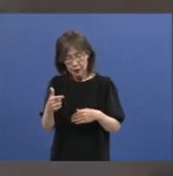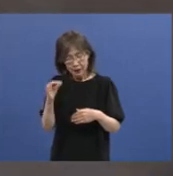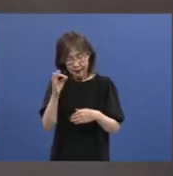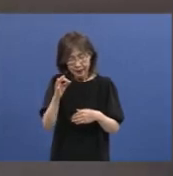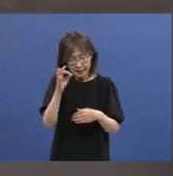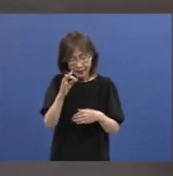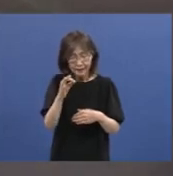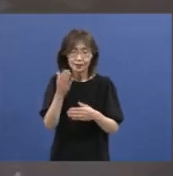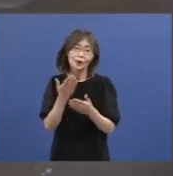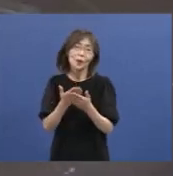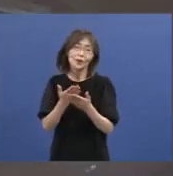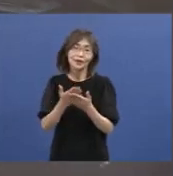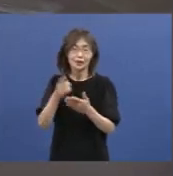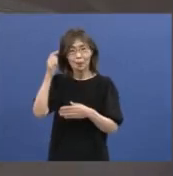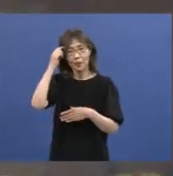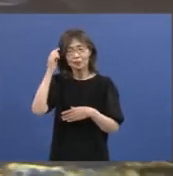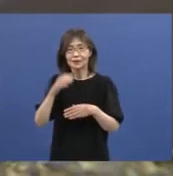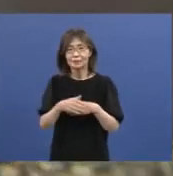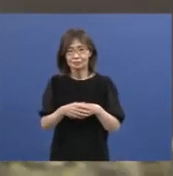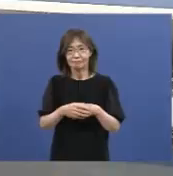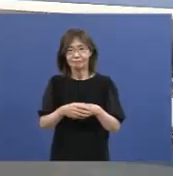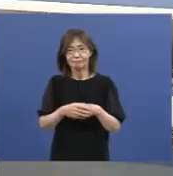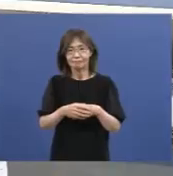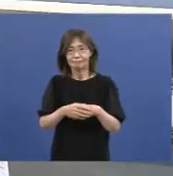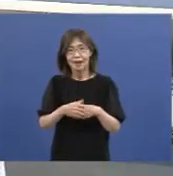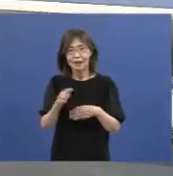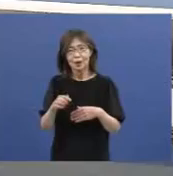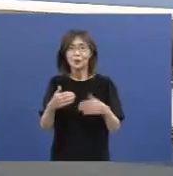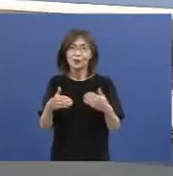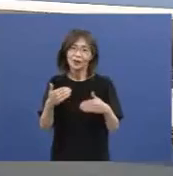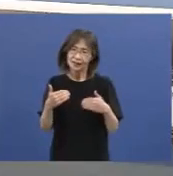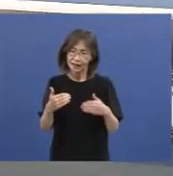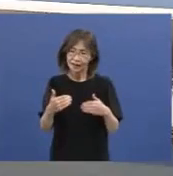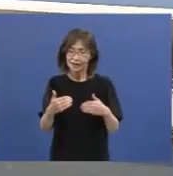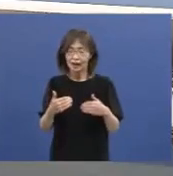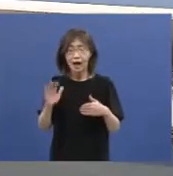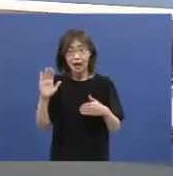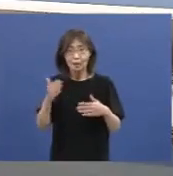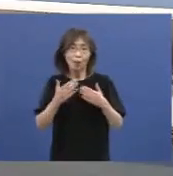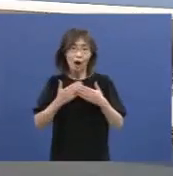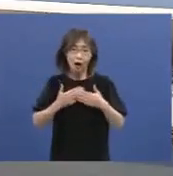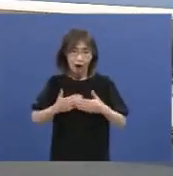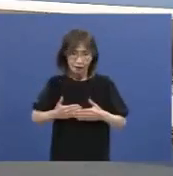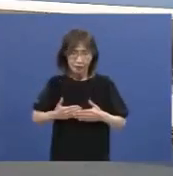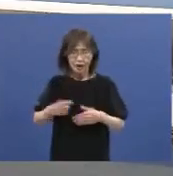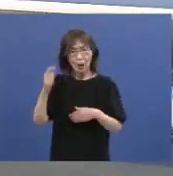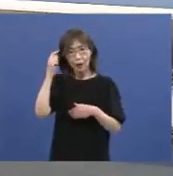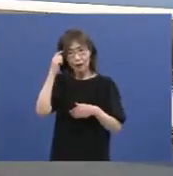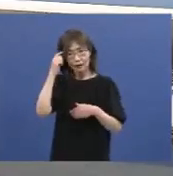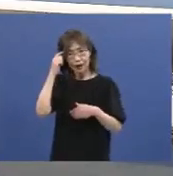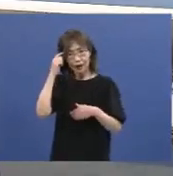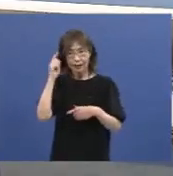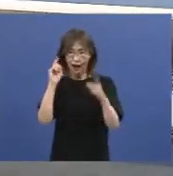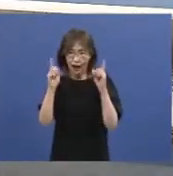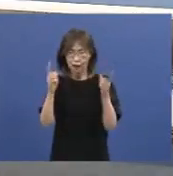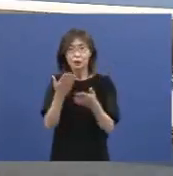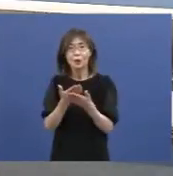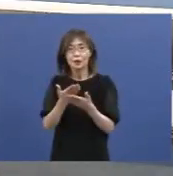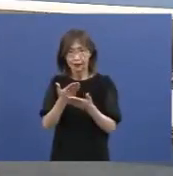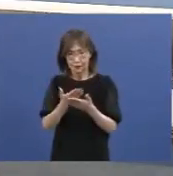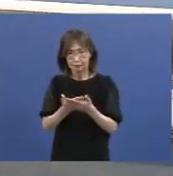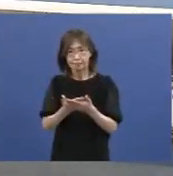。 それは嬉しいですよね。ちょっと安全に考慮して安全に遊んでほしいですね。 そうです